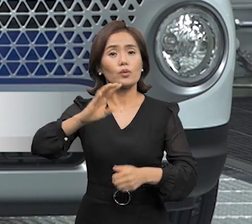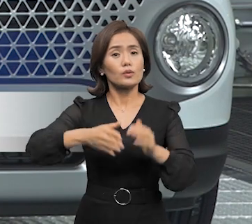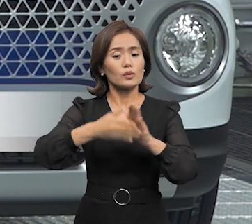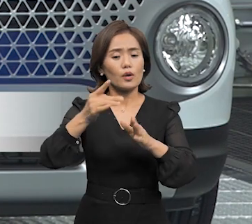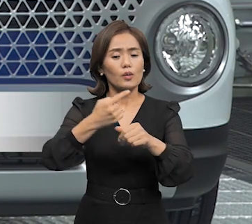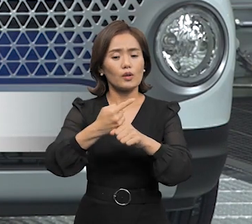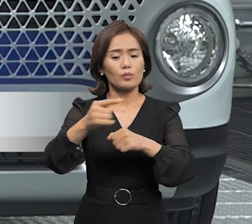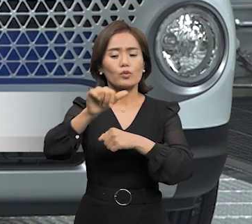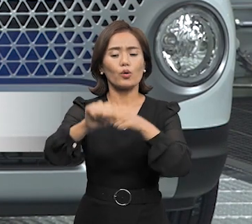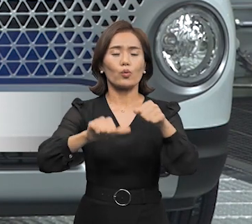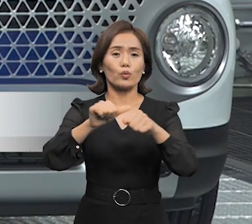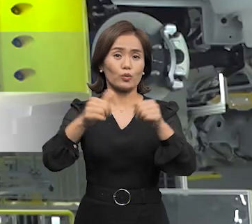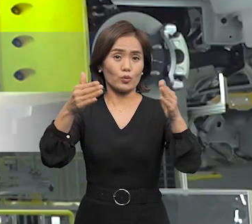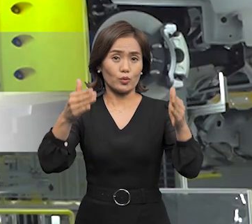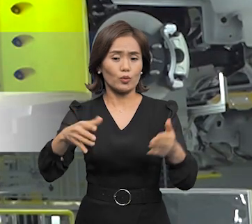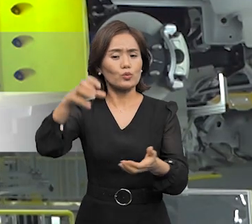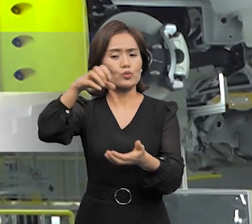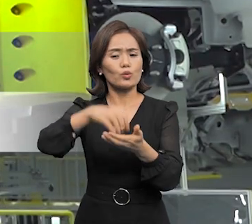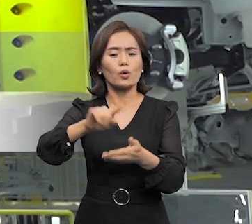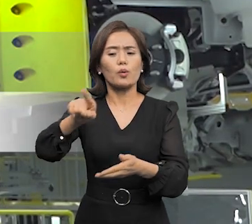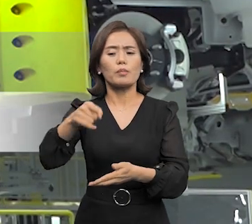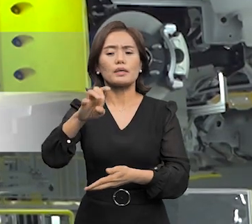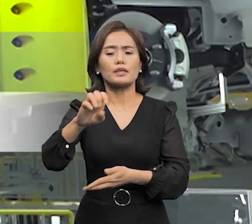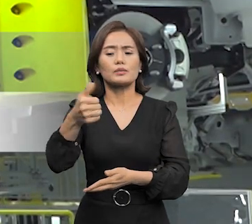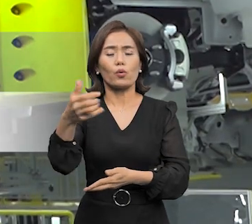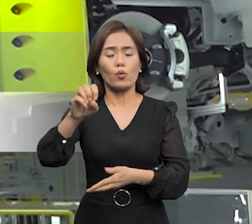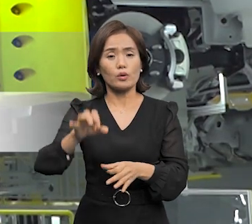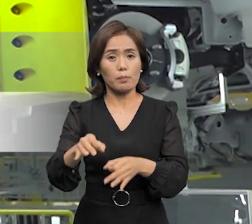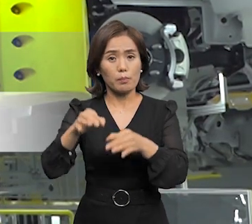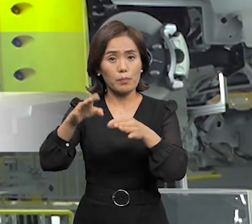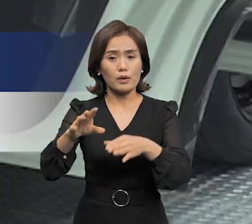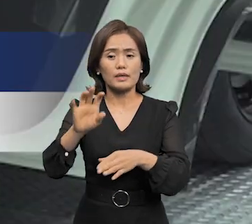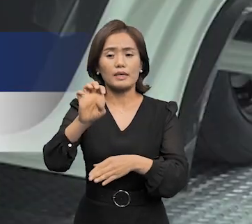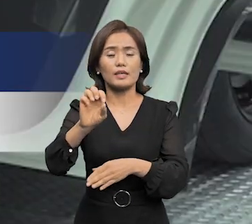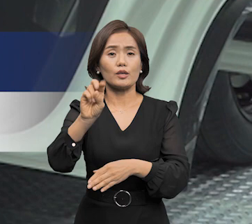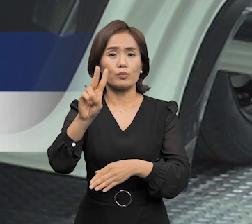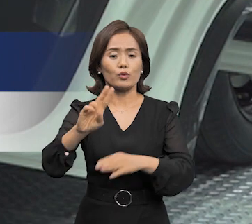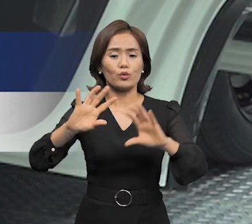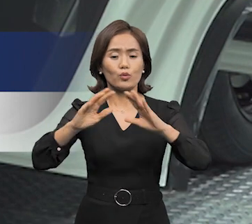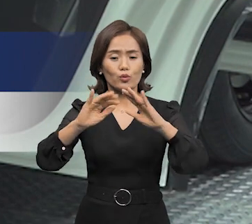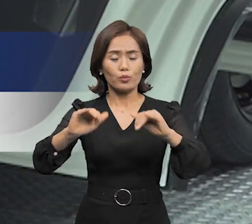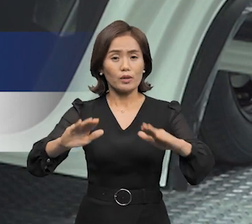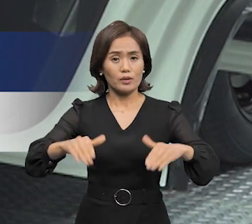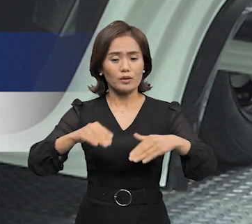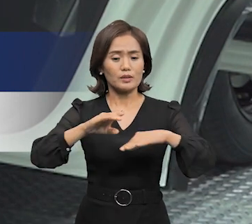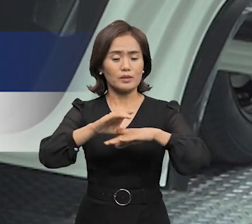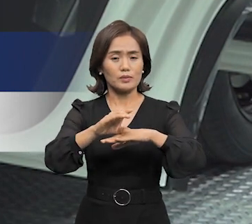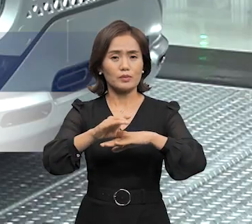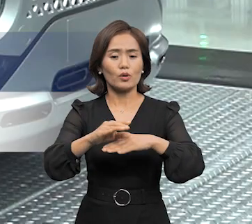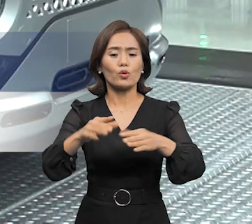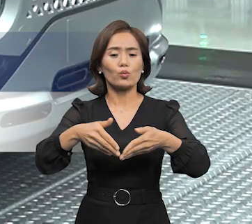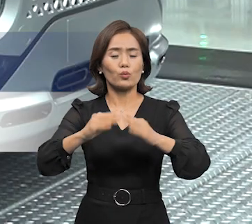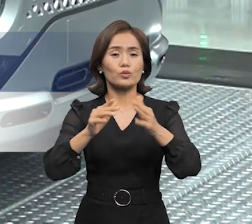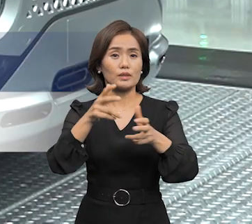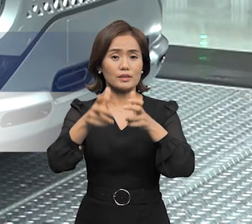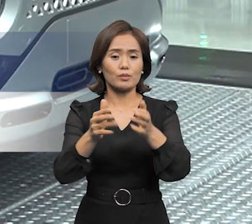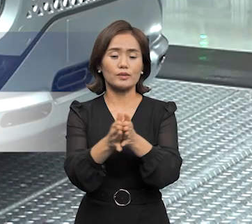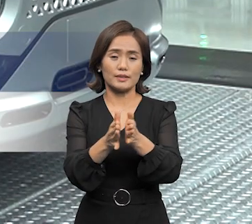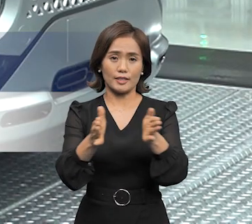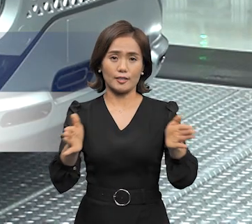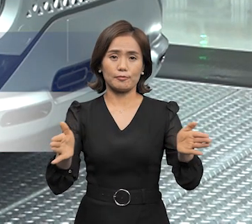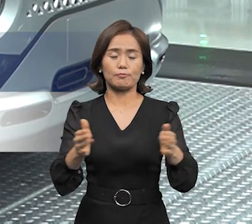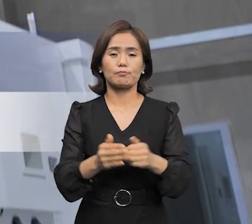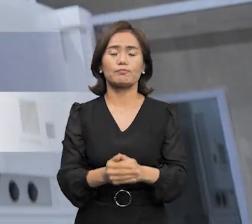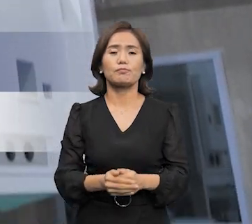광주시는 내년부터 5년간 총 145억 원이 투입되는 EV 국민경차 상용화 지원 플랫폼 구축 사업을